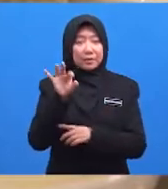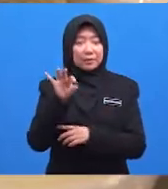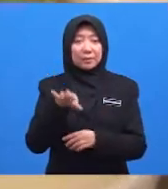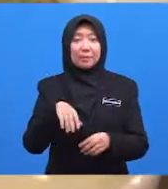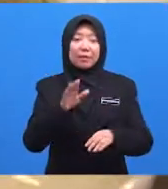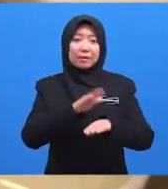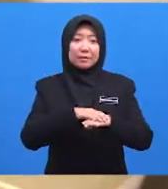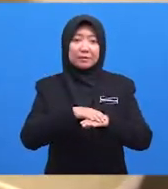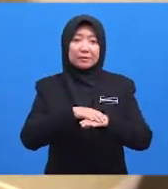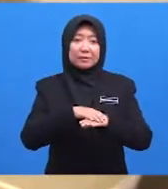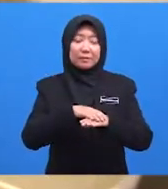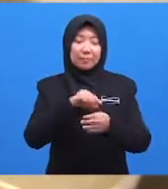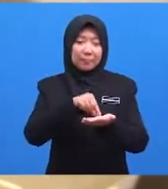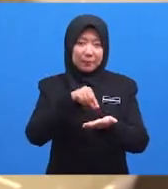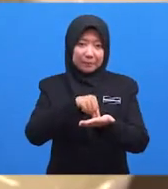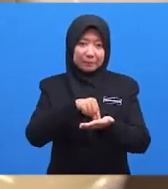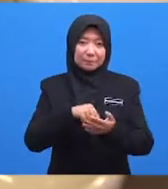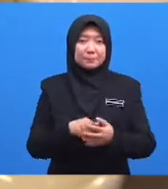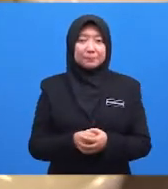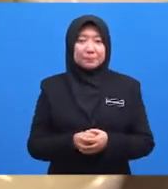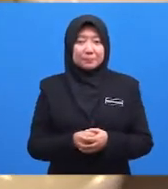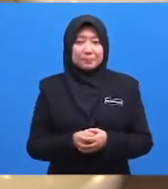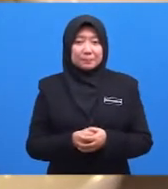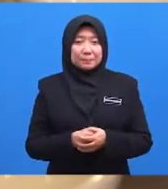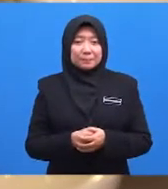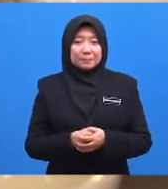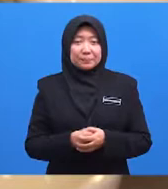di atas permukaan ayam panggang madu kita.